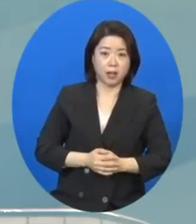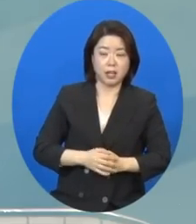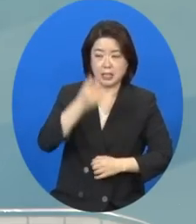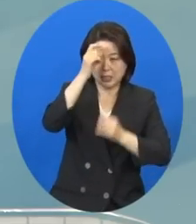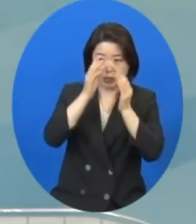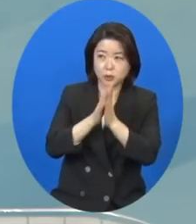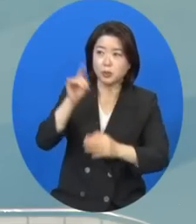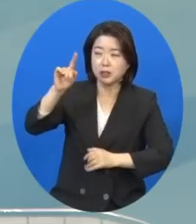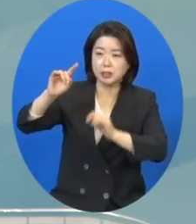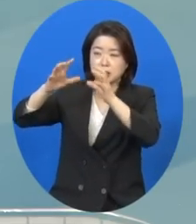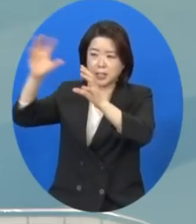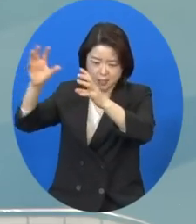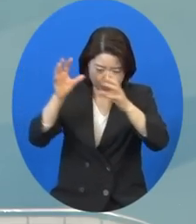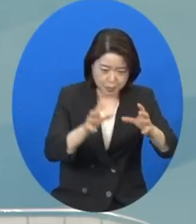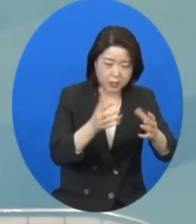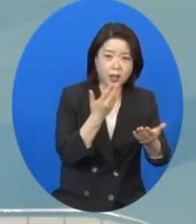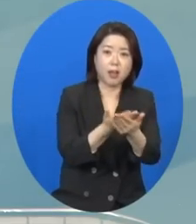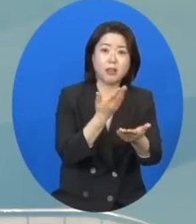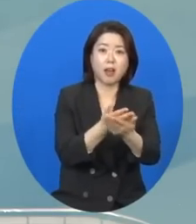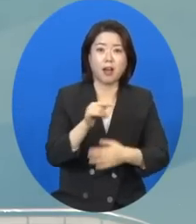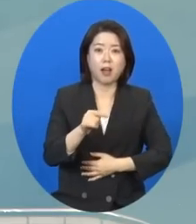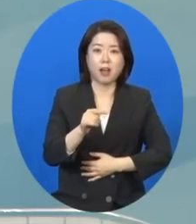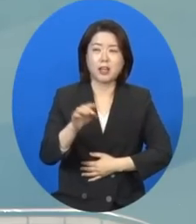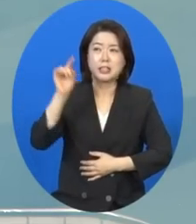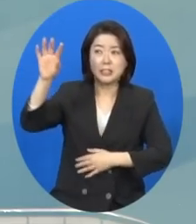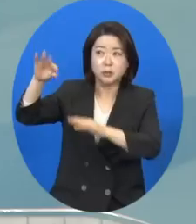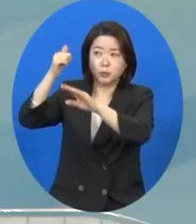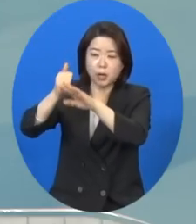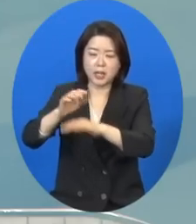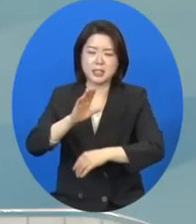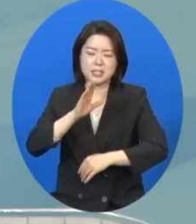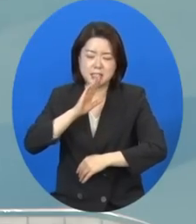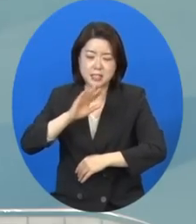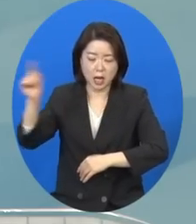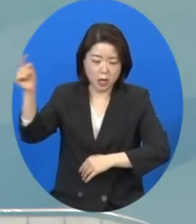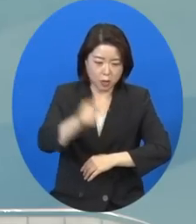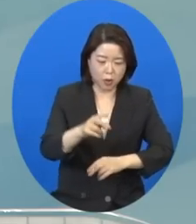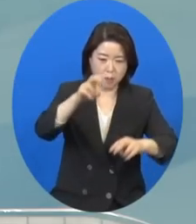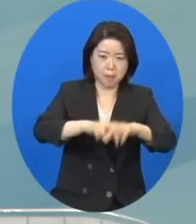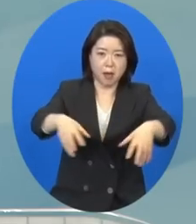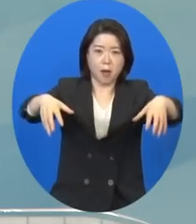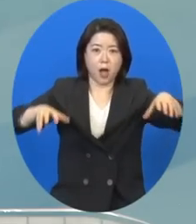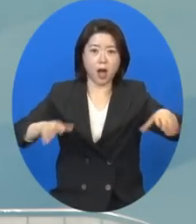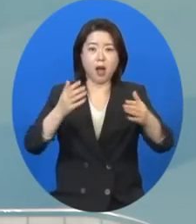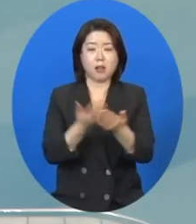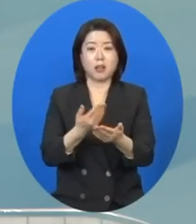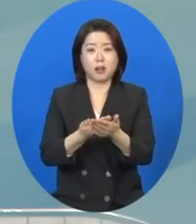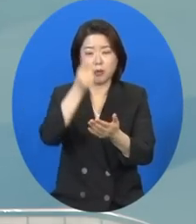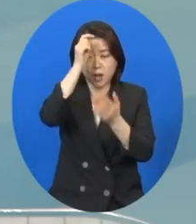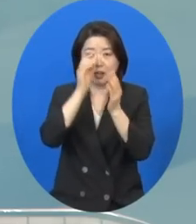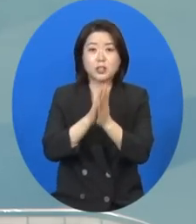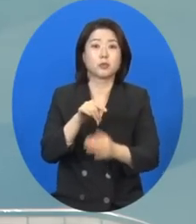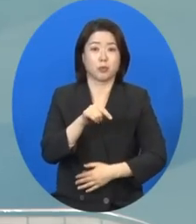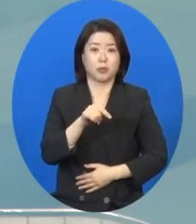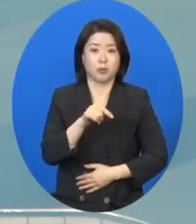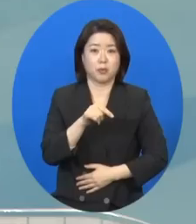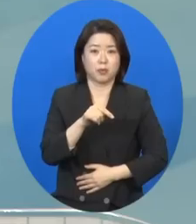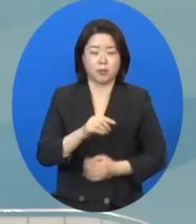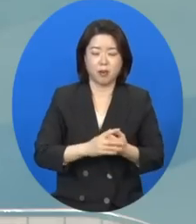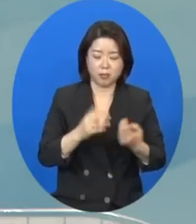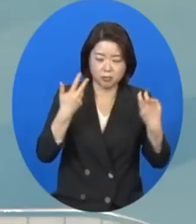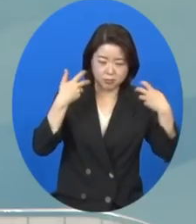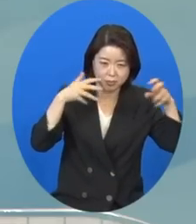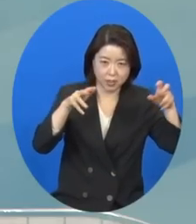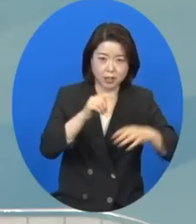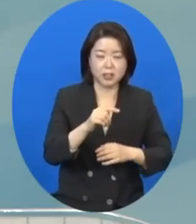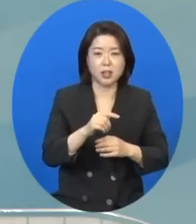그 나라가이 땅에 오게 달라고 하는 그 왕이 참된 왕이 여기에 좌정하게 해달라고 하는 것이 바로 기도인 것이죠 다니엘은 바로